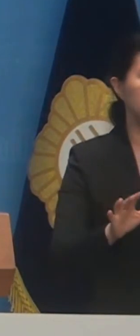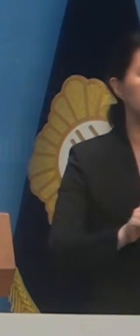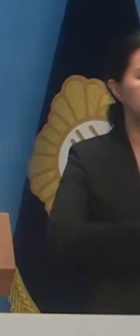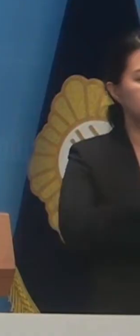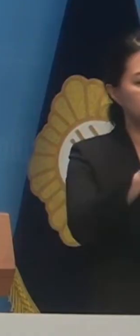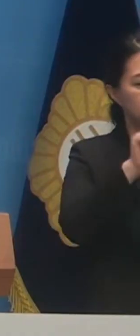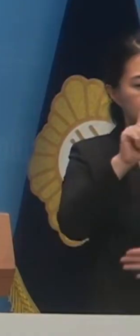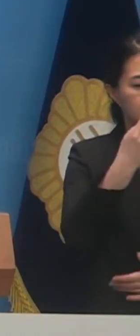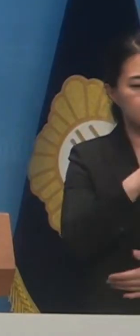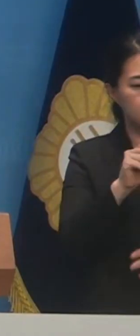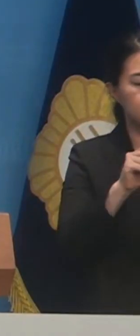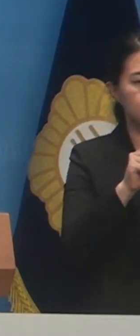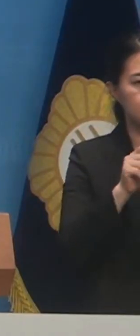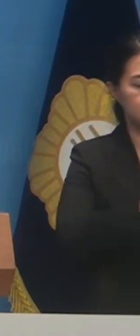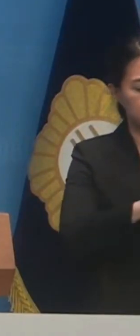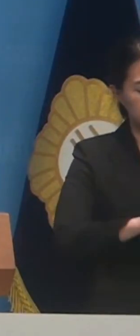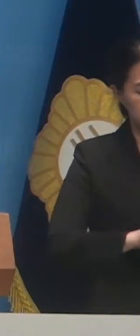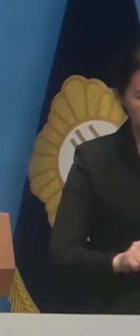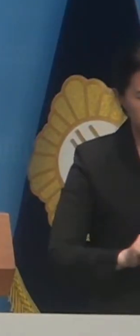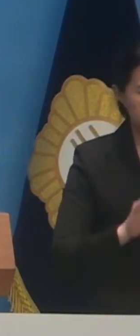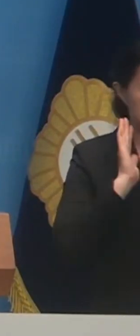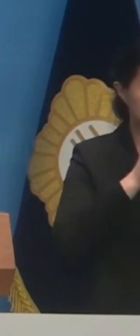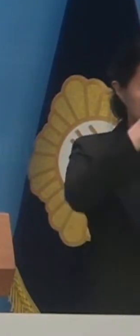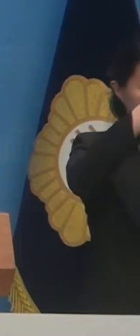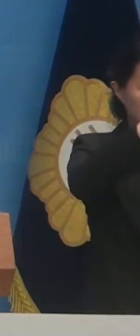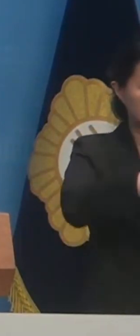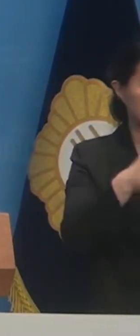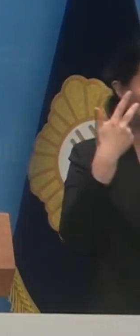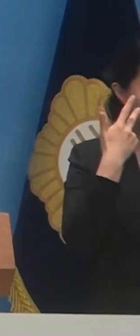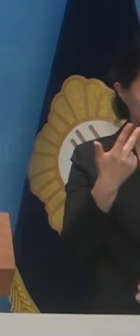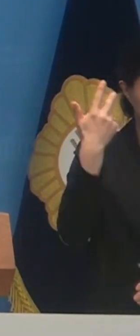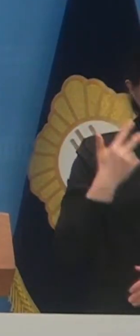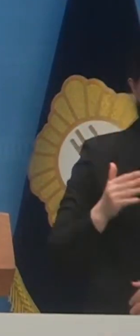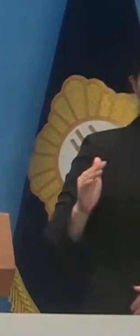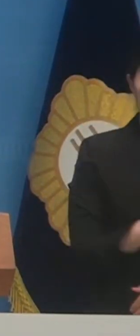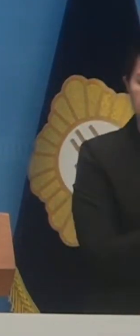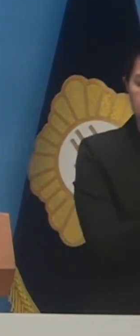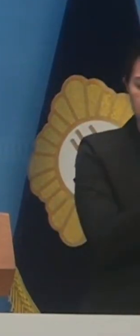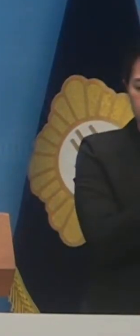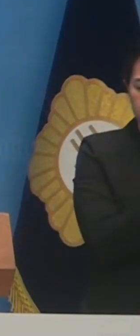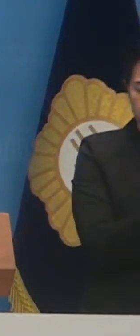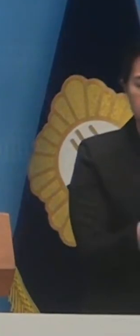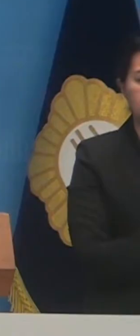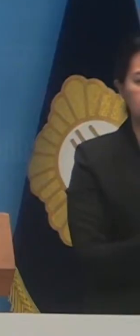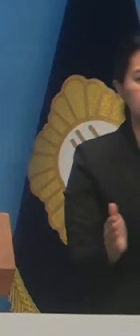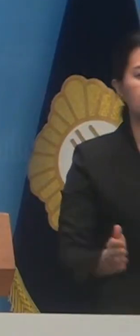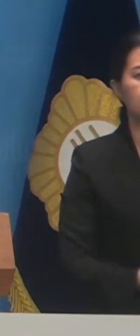서명운동 국민추진단을 대선 일주일 전부터 본격 구성하기 시작했습니다.